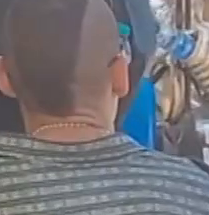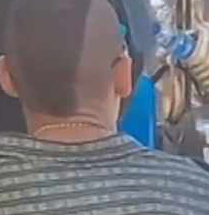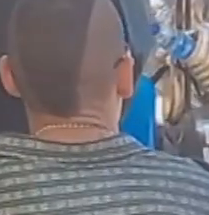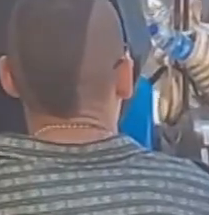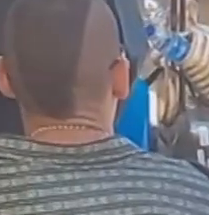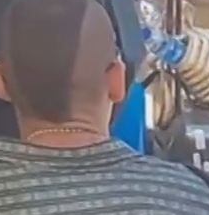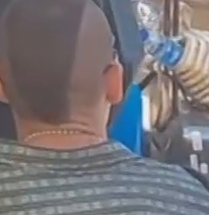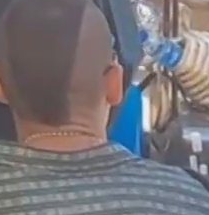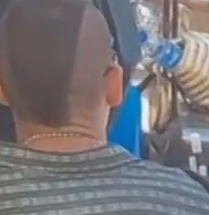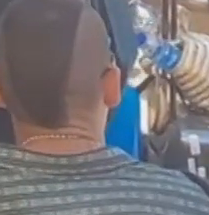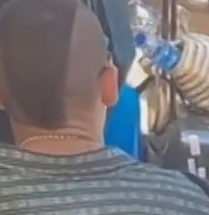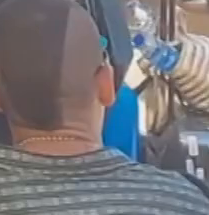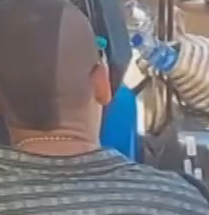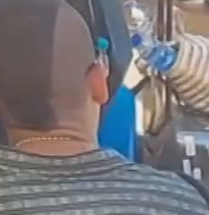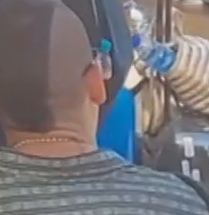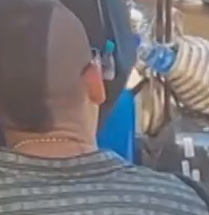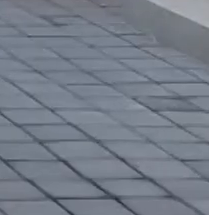Natal mencapai 7.000 per hari.